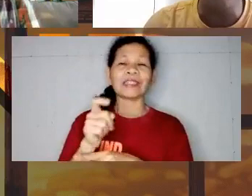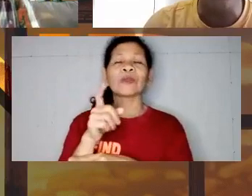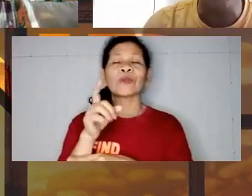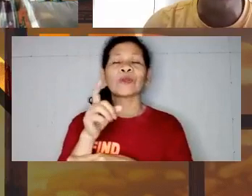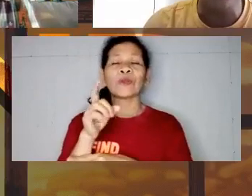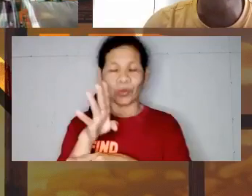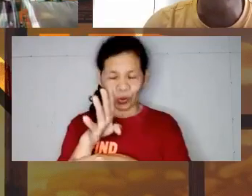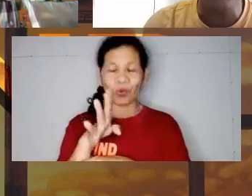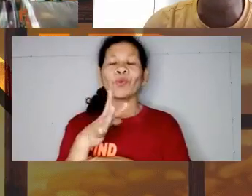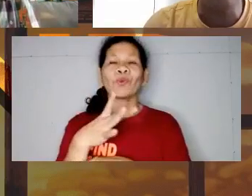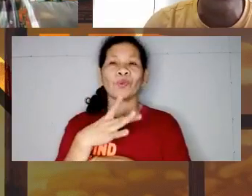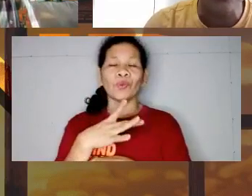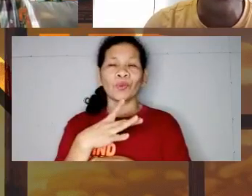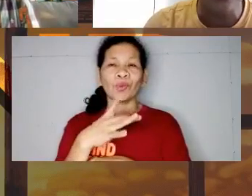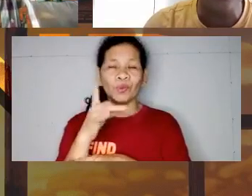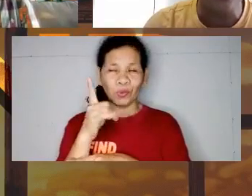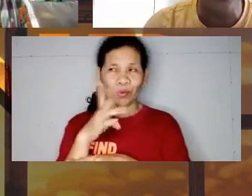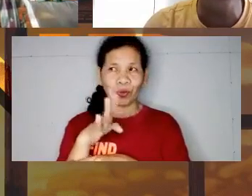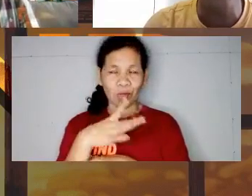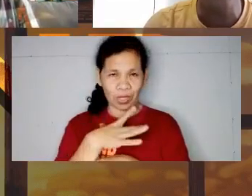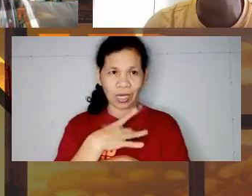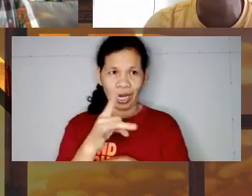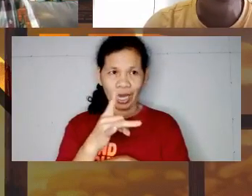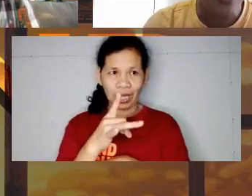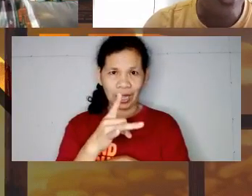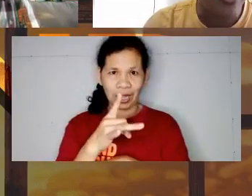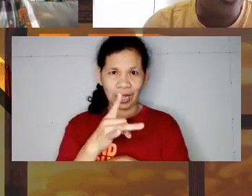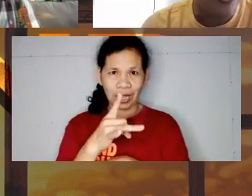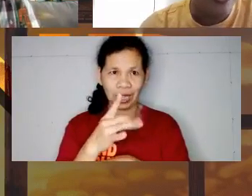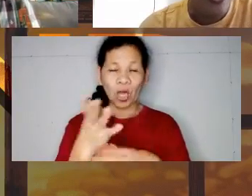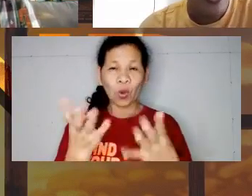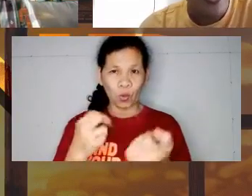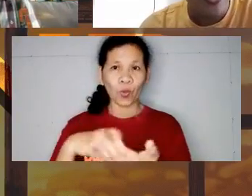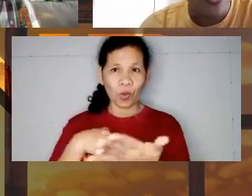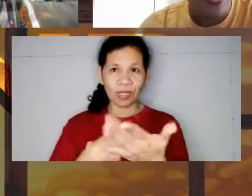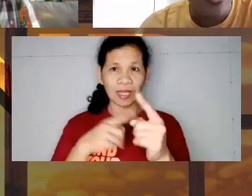ma-inlove tayo, matouch tayo ng Holy Spirit. Kasi